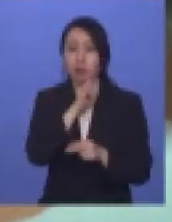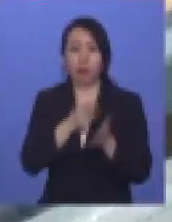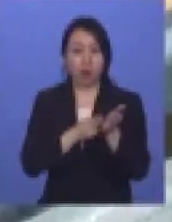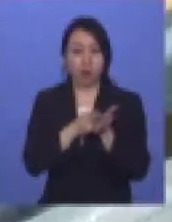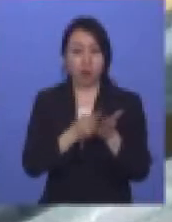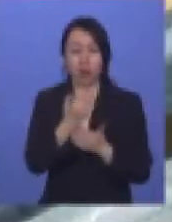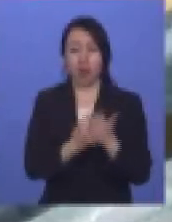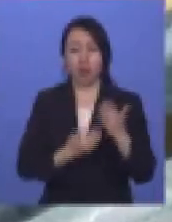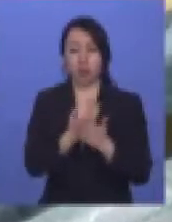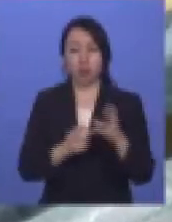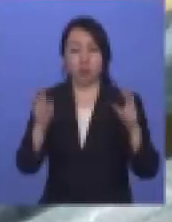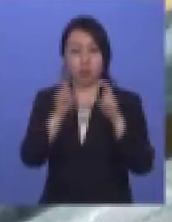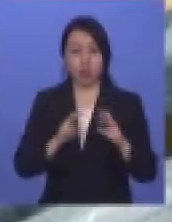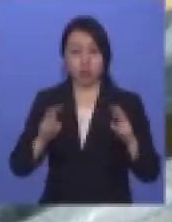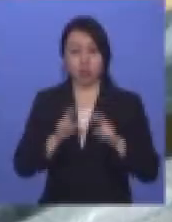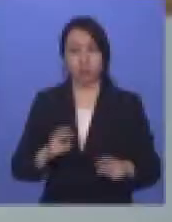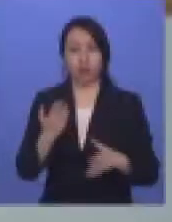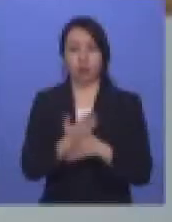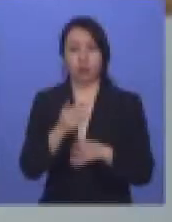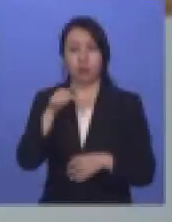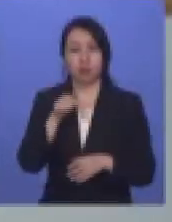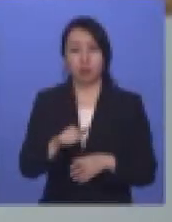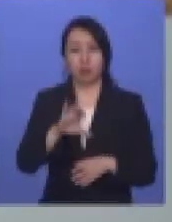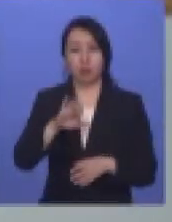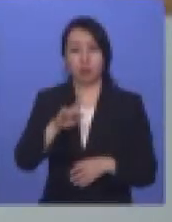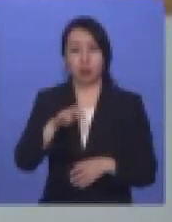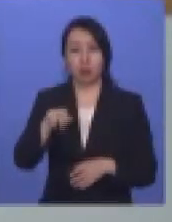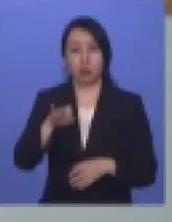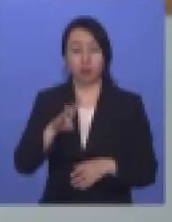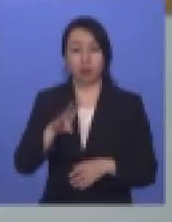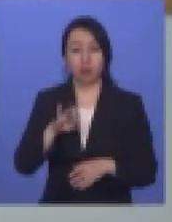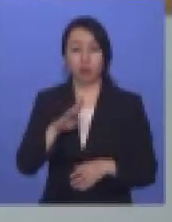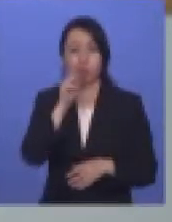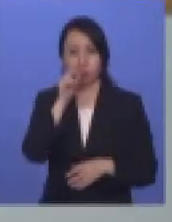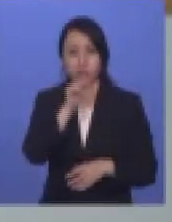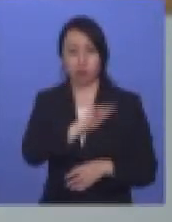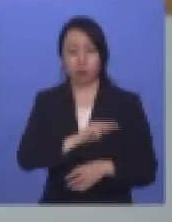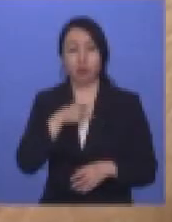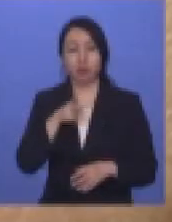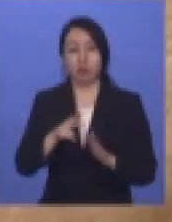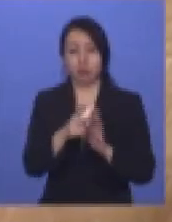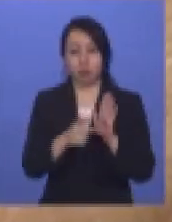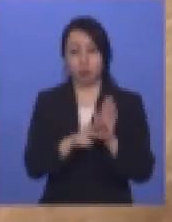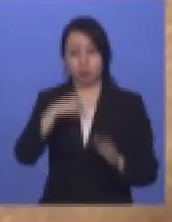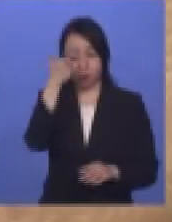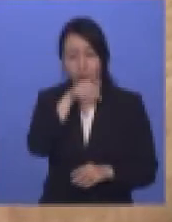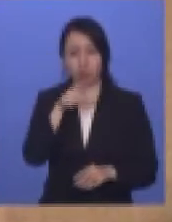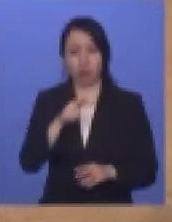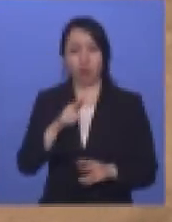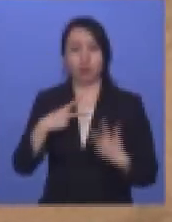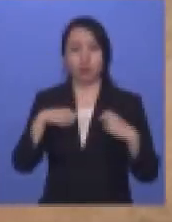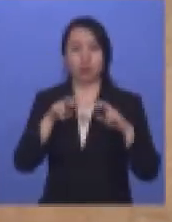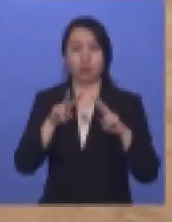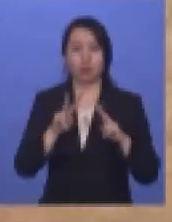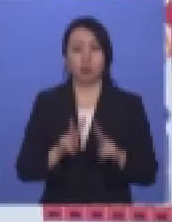врачи консультативно-диагностической помощи. Среди них Сергей Бородкин. В «Айнакос» мужчина работает с 2008 года. Его